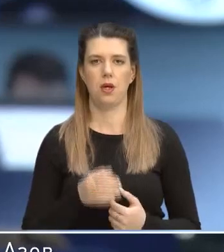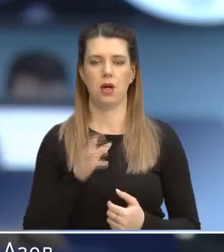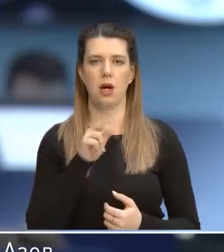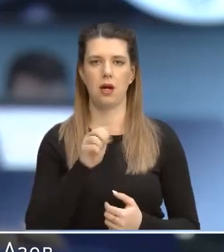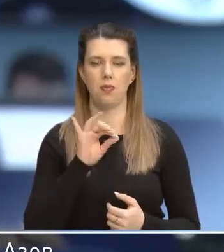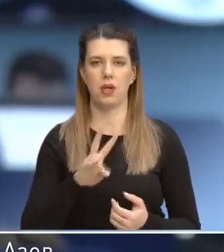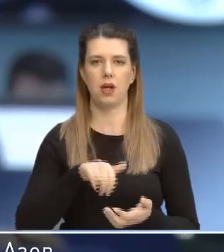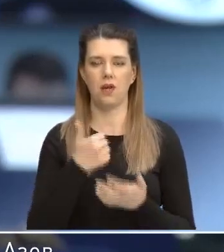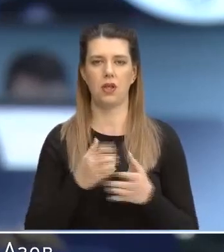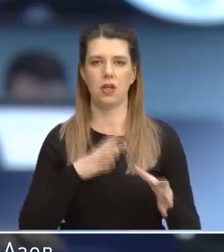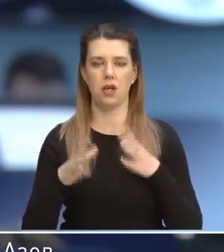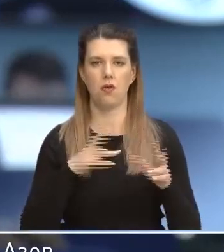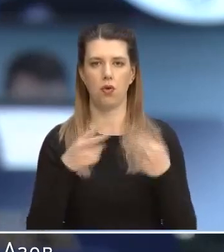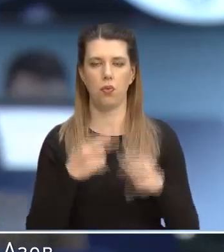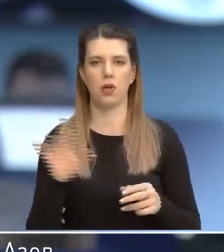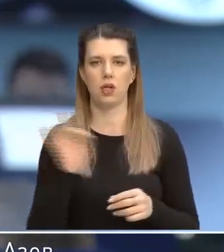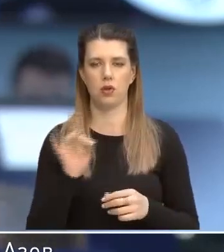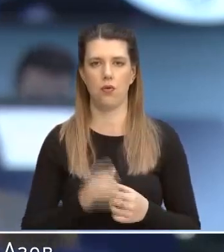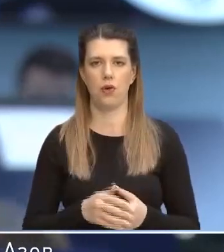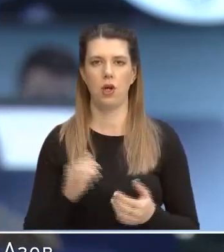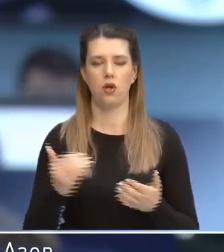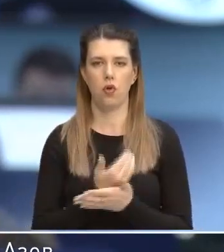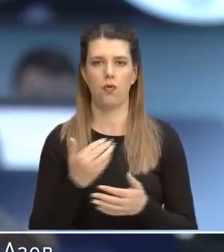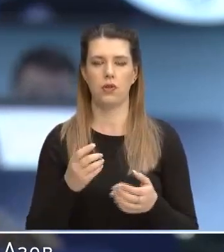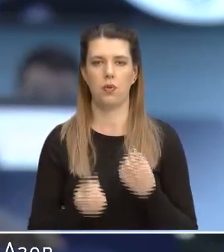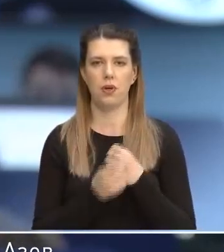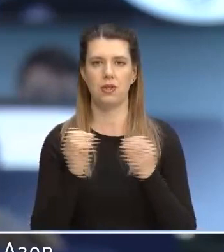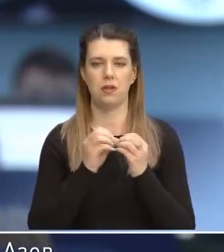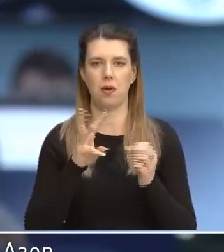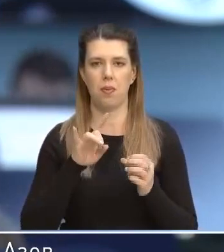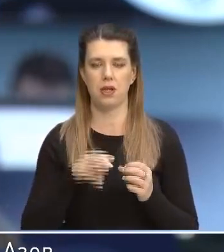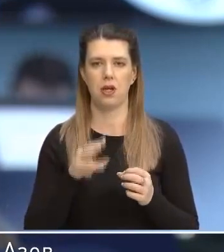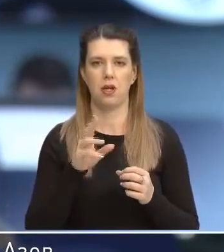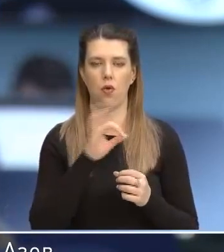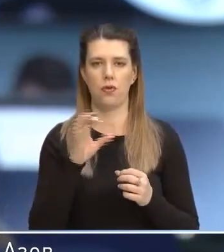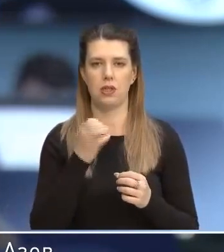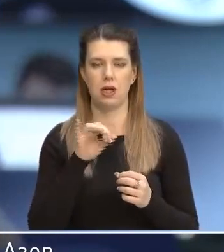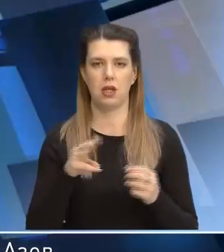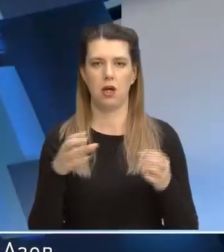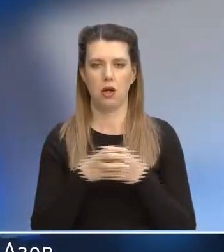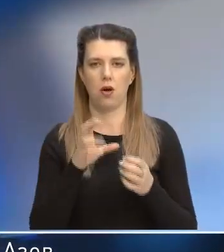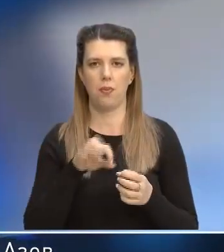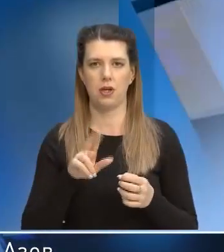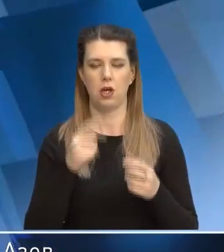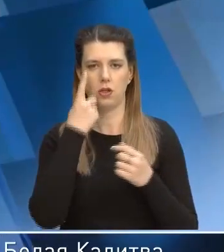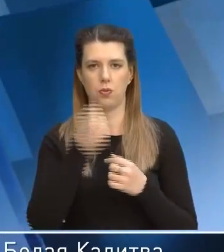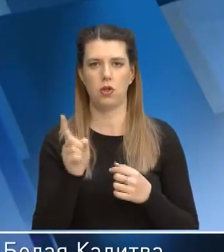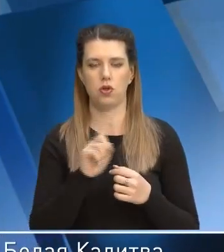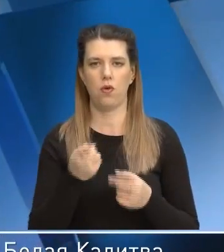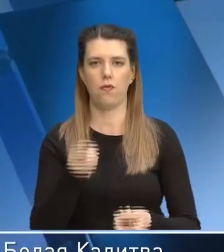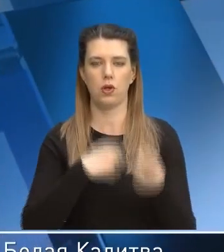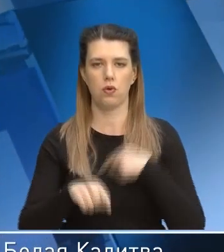Валерий Карпин – главный тренер футбольного клуба «Ростов». Новость появилась 10 марта на официальном сайте команды. Сообщается,